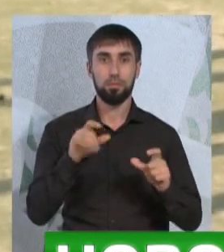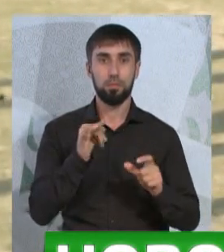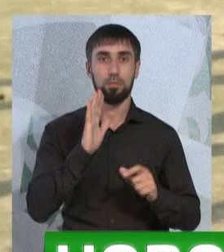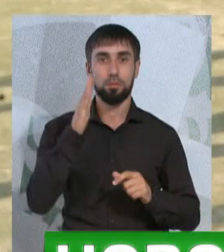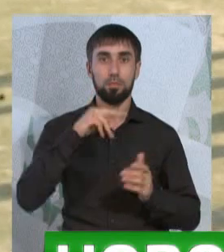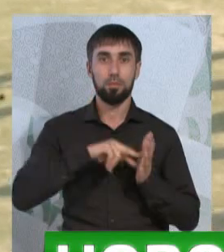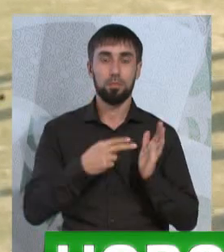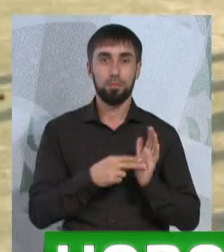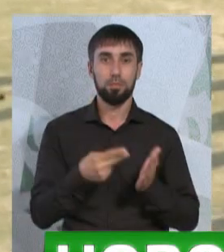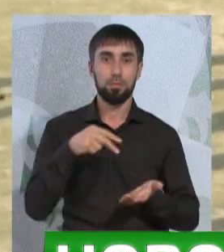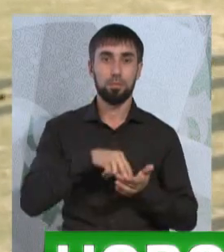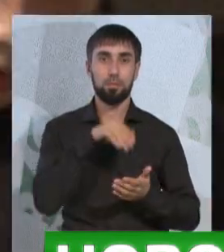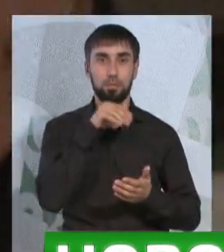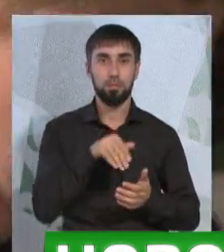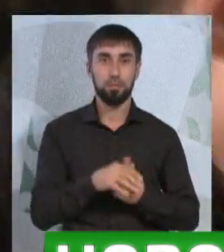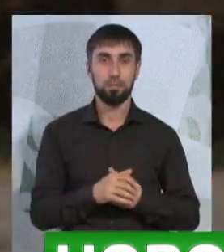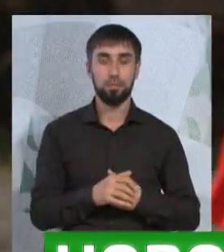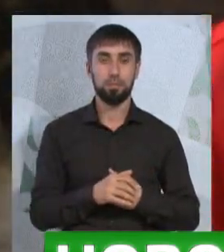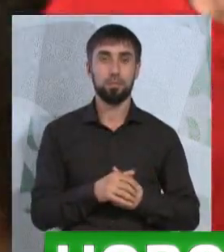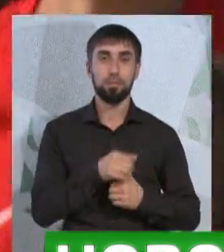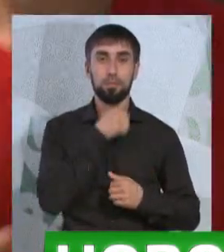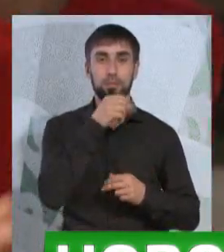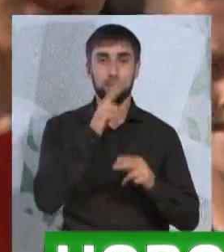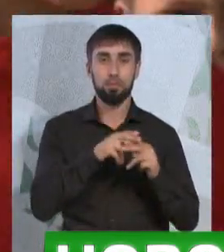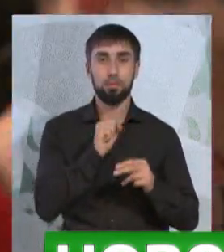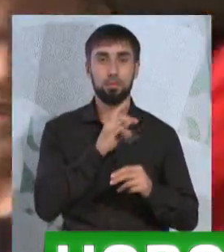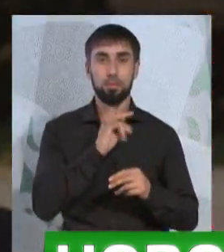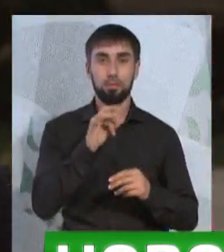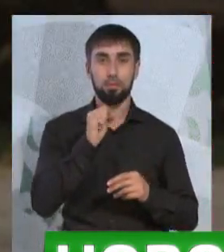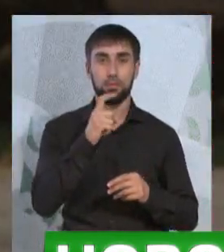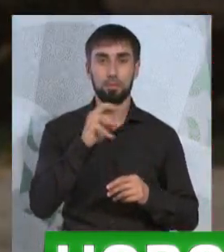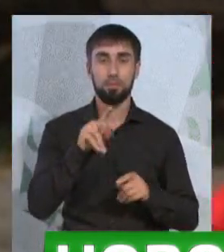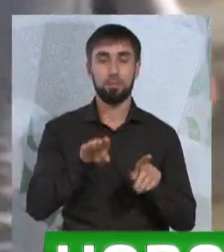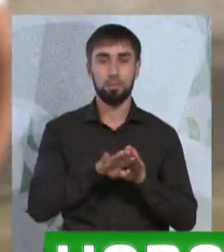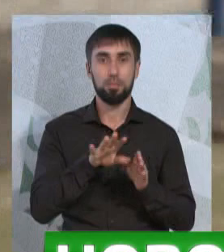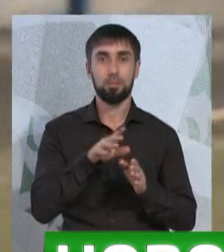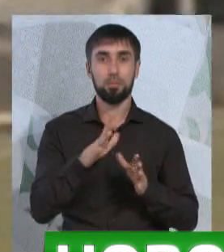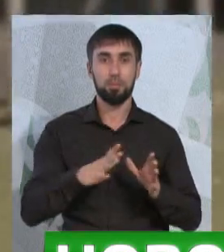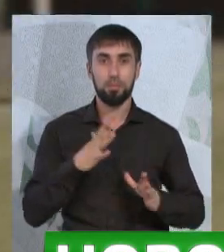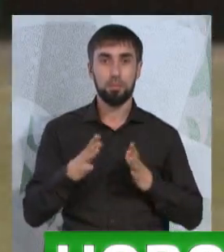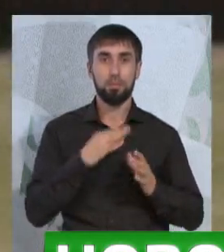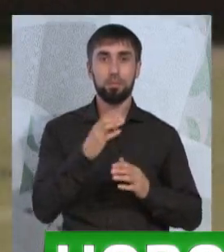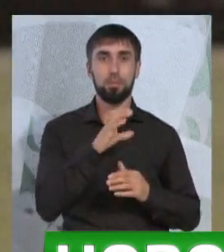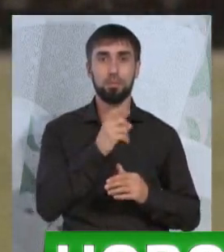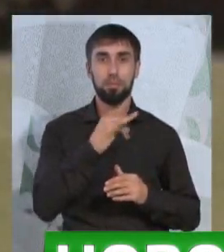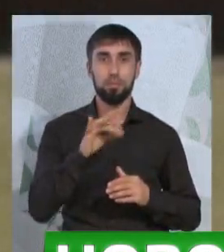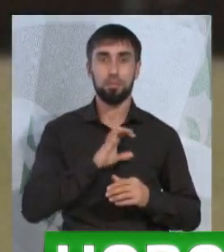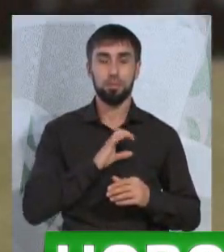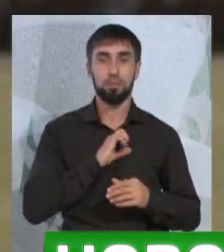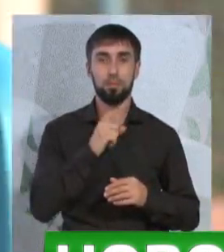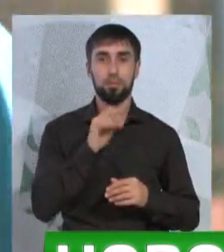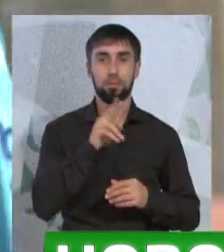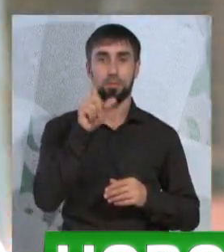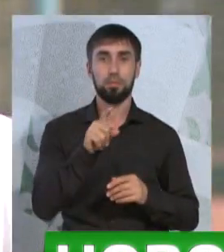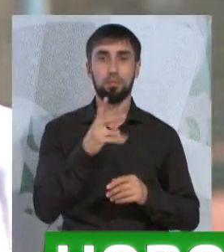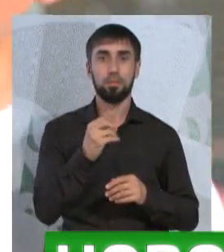будущем планирую стать профессионалом. Старший брат Ансара Ахмед также тренируется в футбольной секции «Спартака». Ахмеда назвать новичком